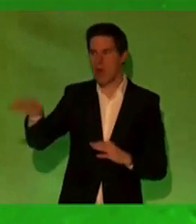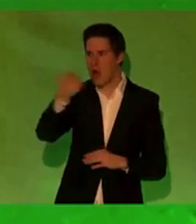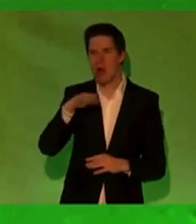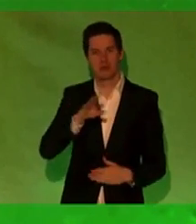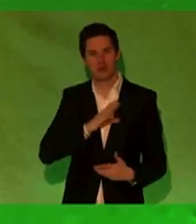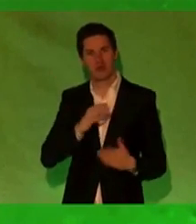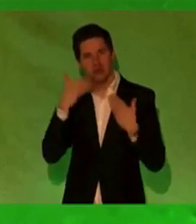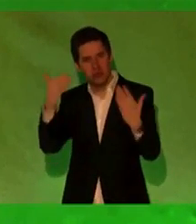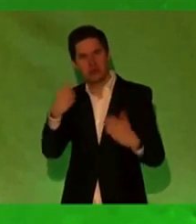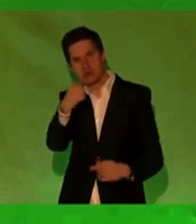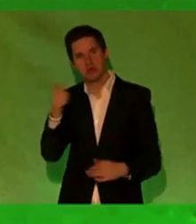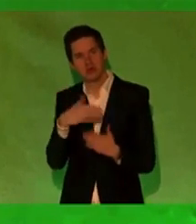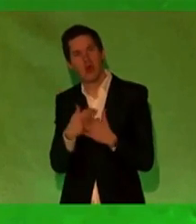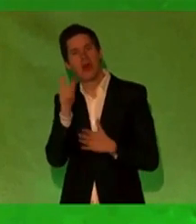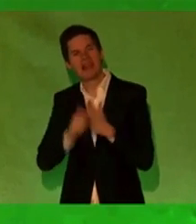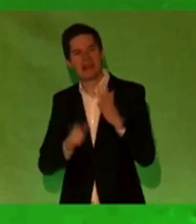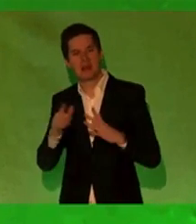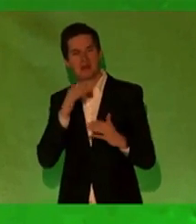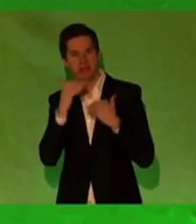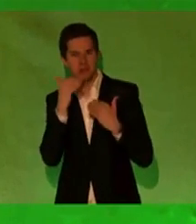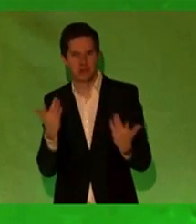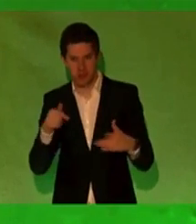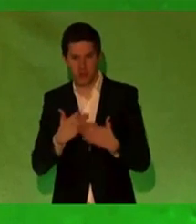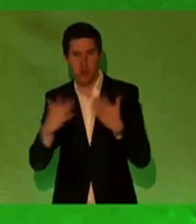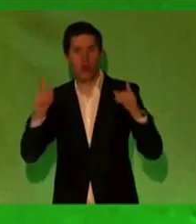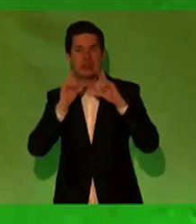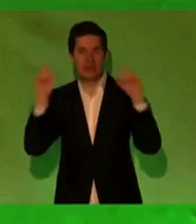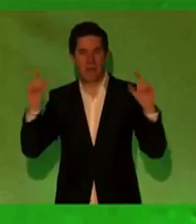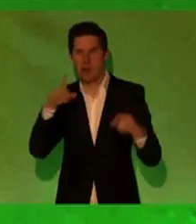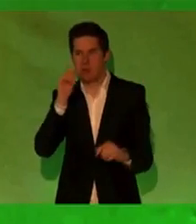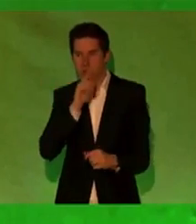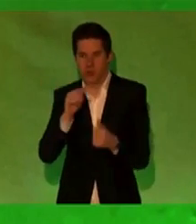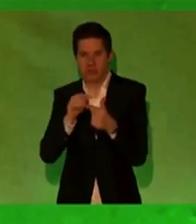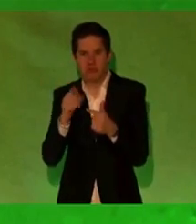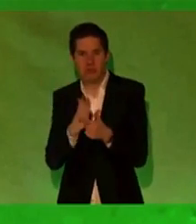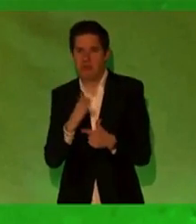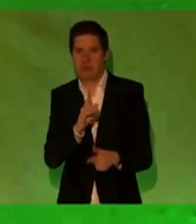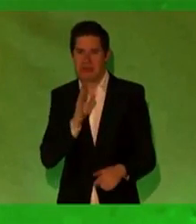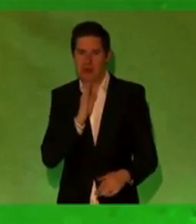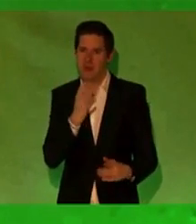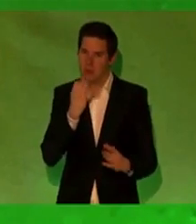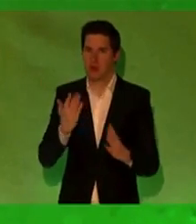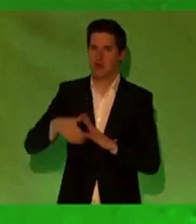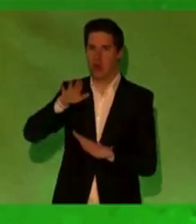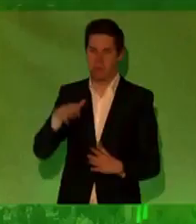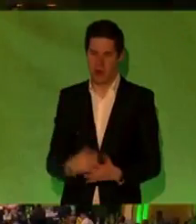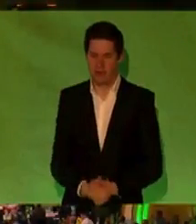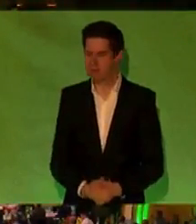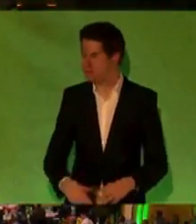und was zu diesem Ticket zu sagen. Denn das ist eine ziemlich große Sache und darüber sollten sich mehr Menschen äußern können. Danke.